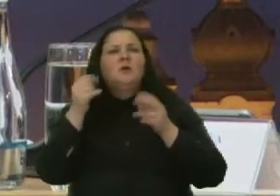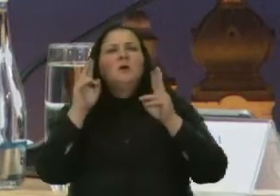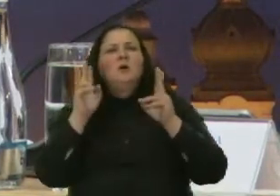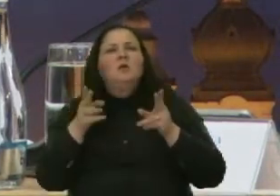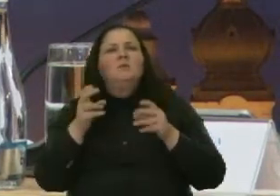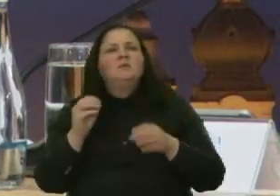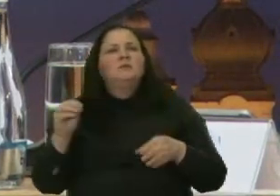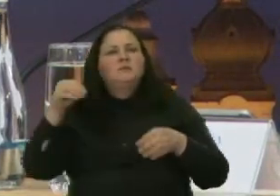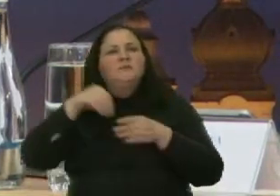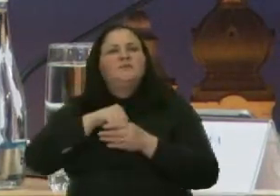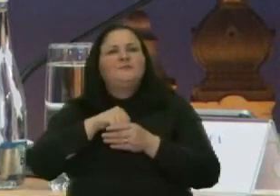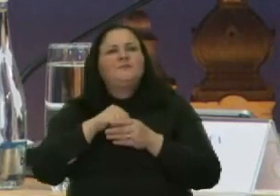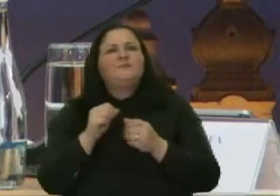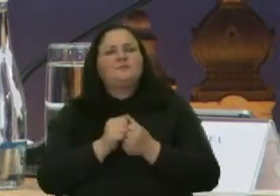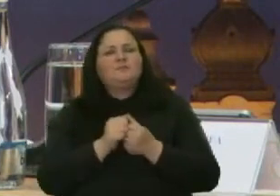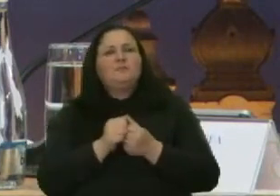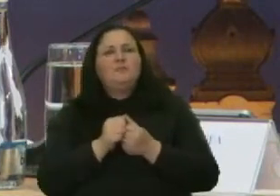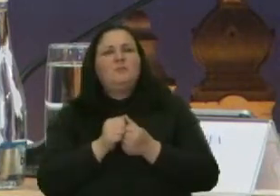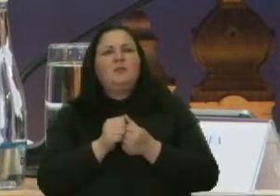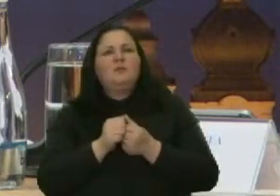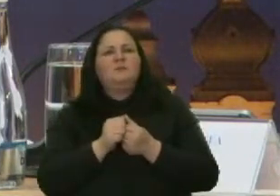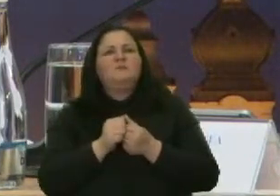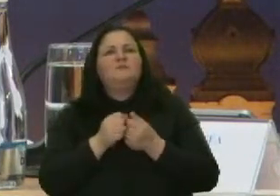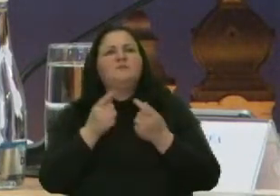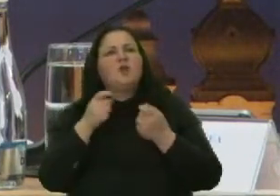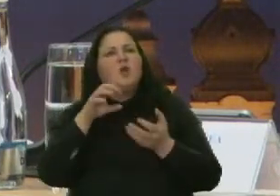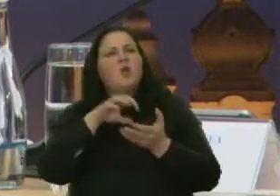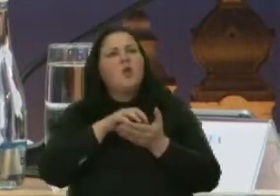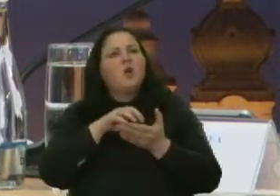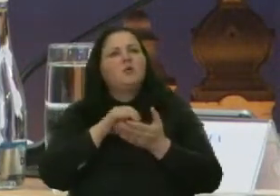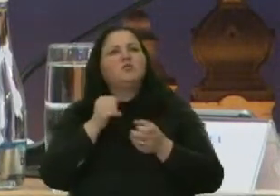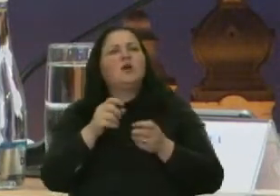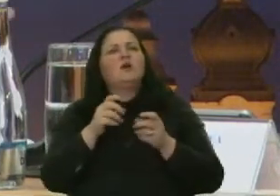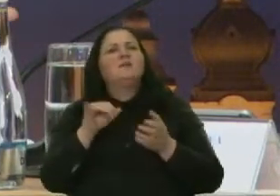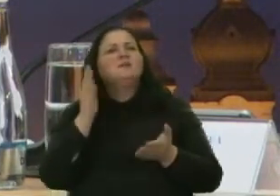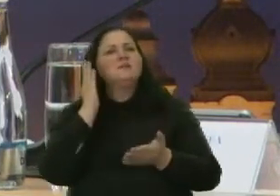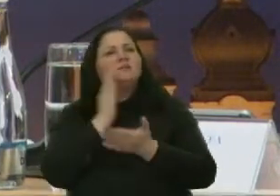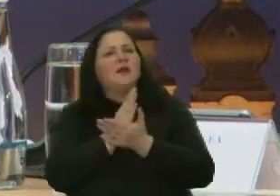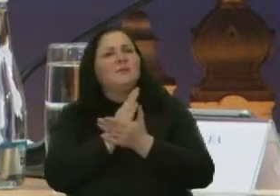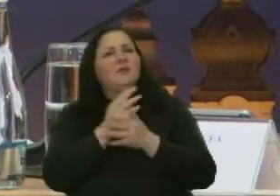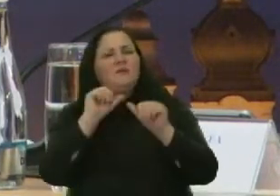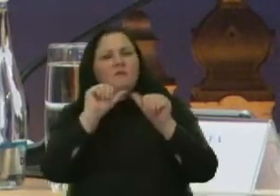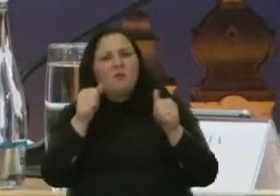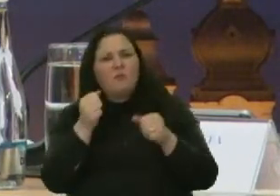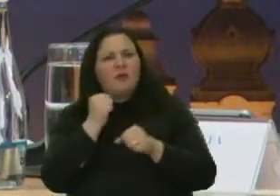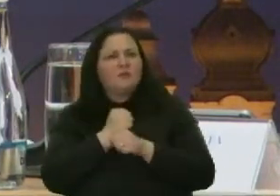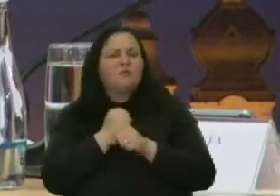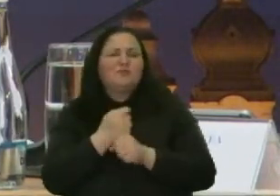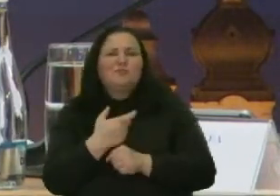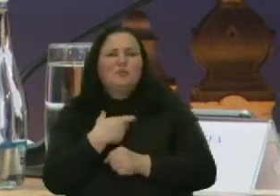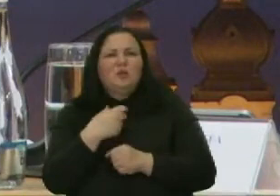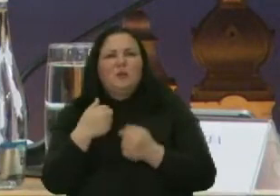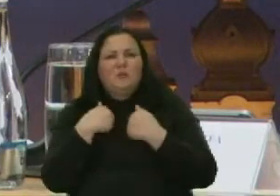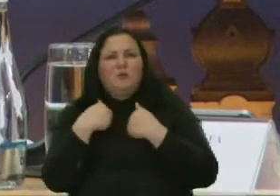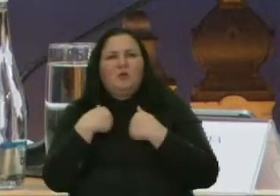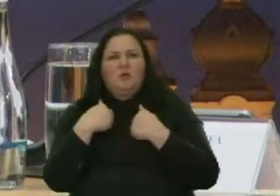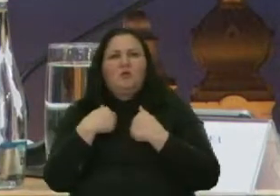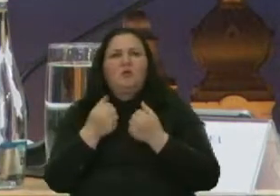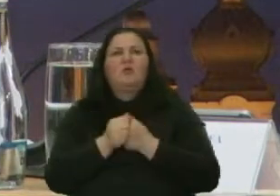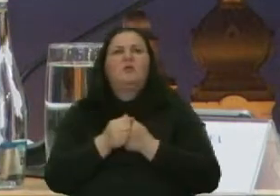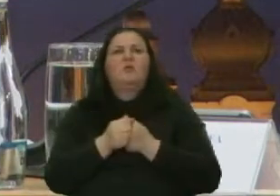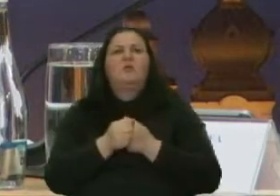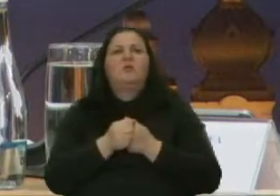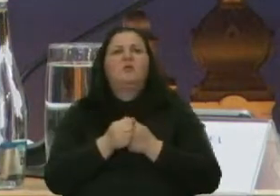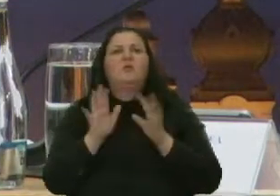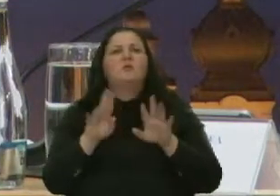implice în vederea locației și a stabilirii formei în care s o facă nu putem interfera noi ă